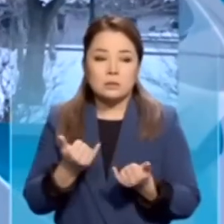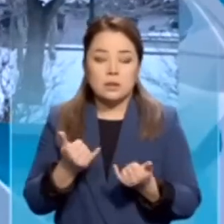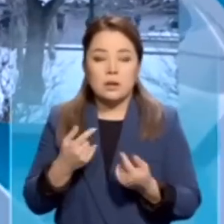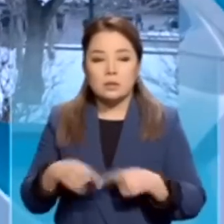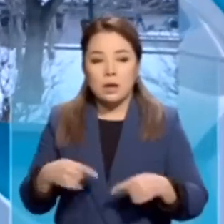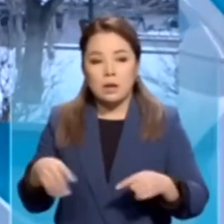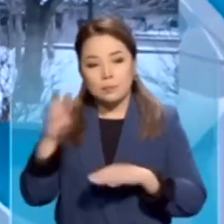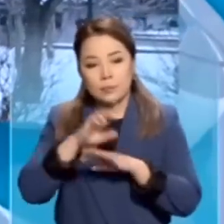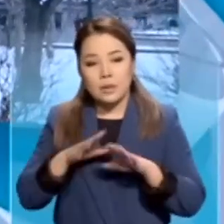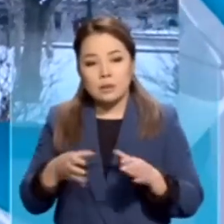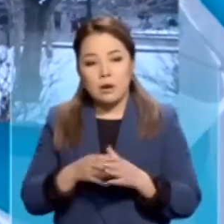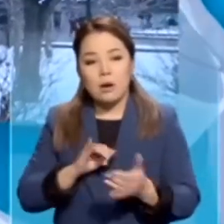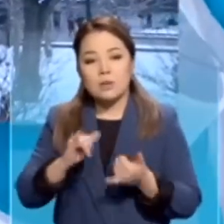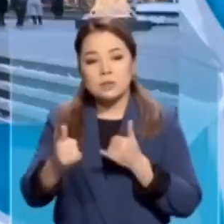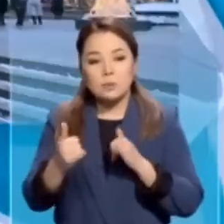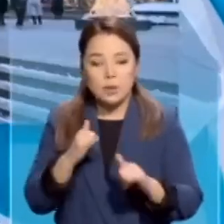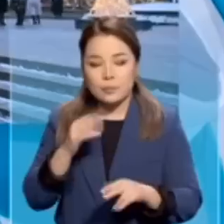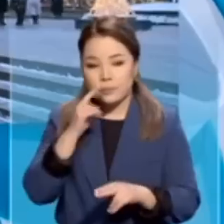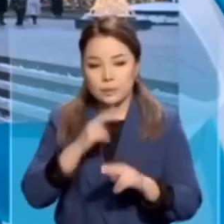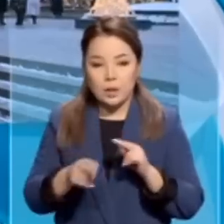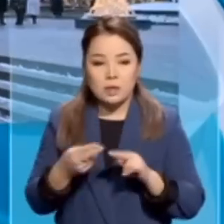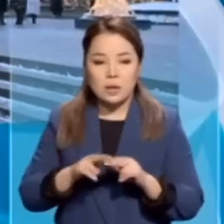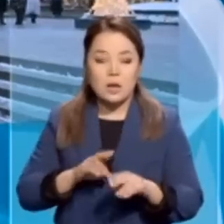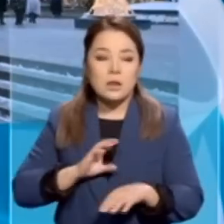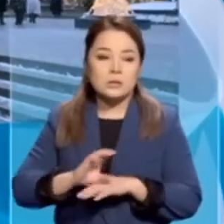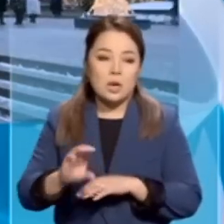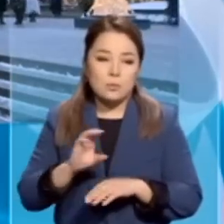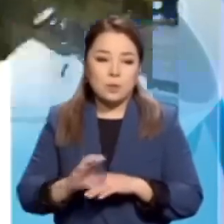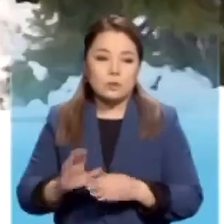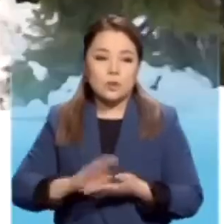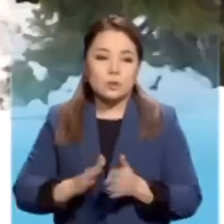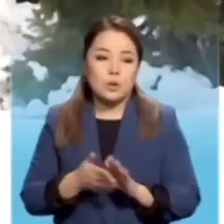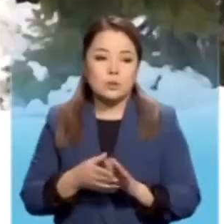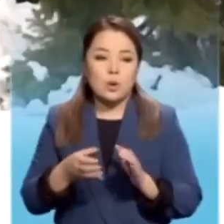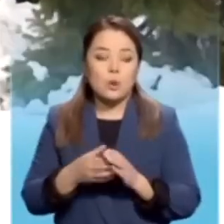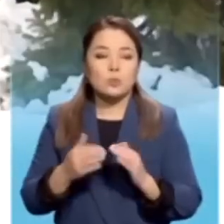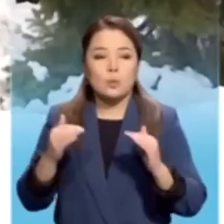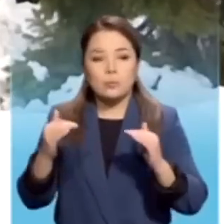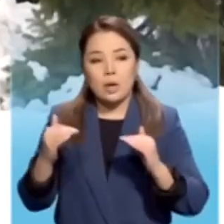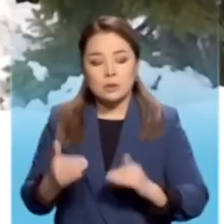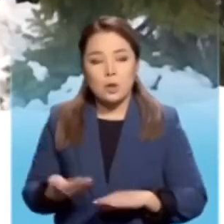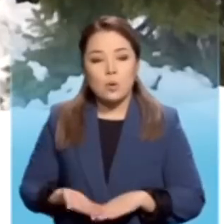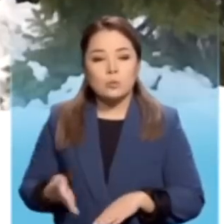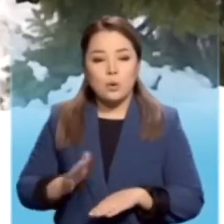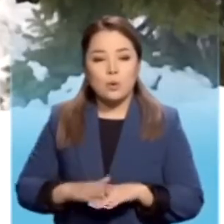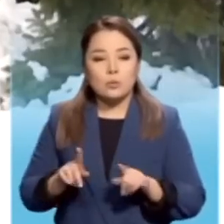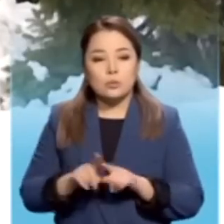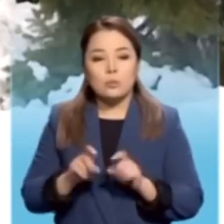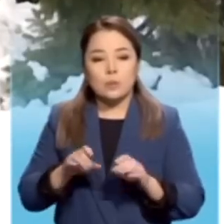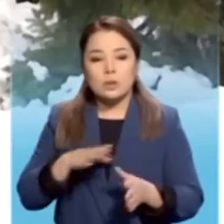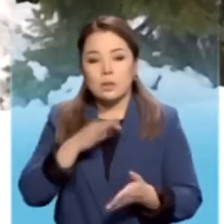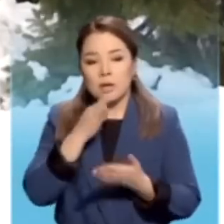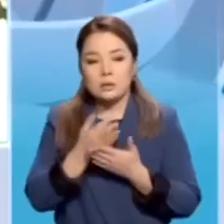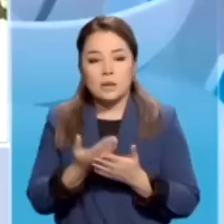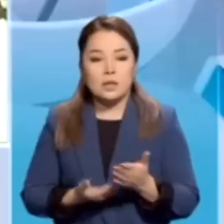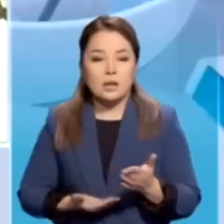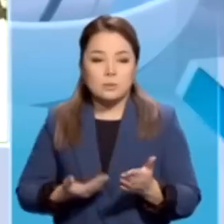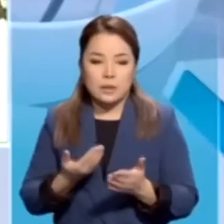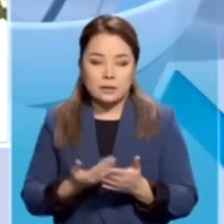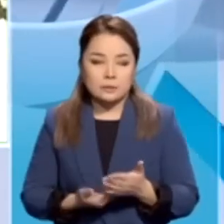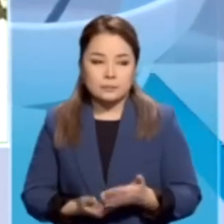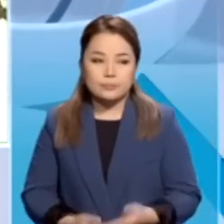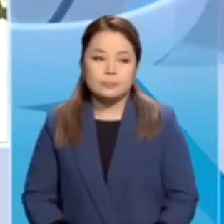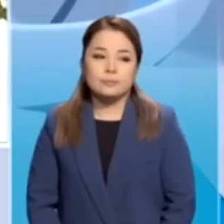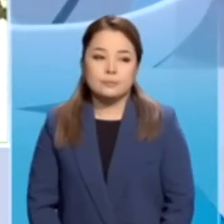өзге мемлекеттермен алыс-беріс үзілгелі экспорттық әлеует төмендеді. Келер жылы бұдан да ауыр болуы мүмкін дейді сарапшылар. Армангүл.